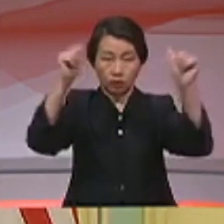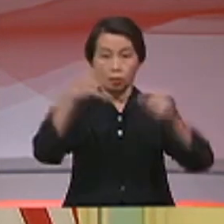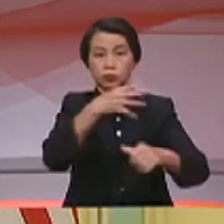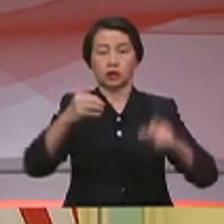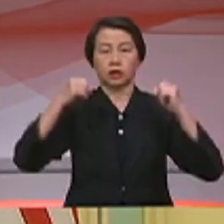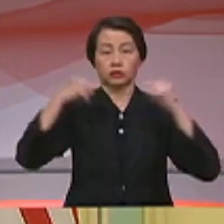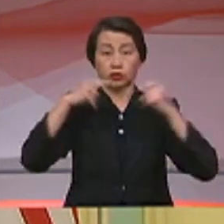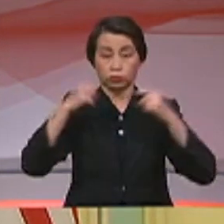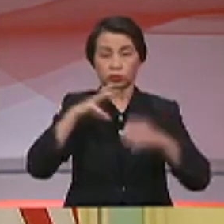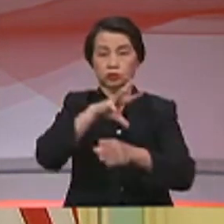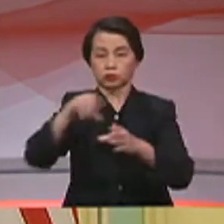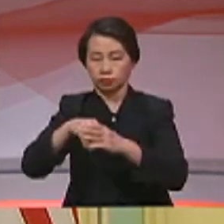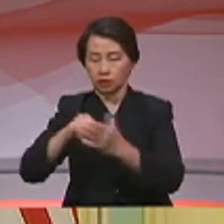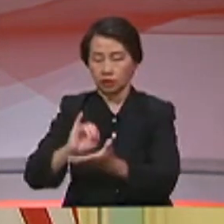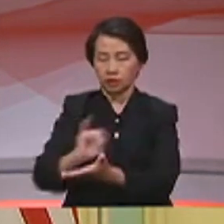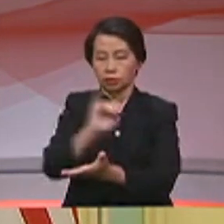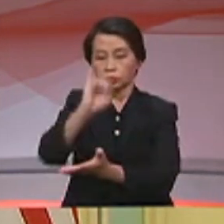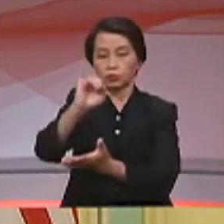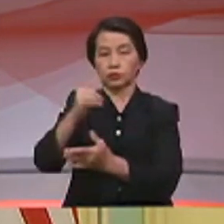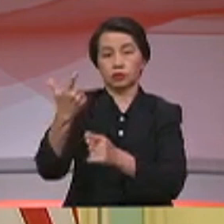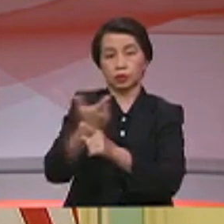termasuk institut latihan